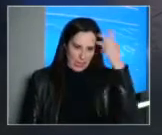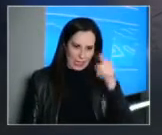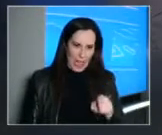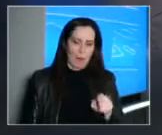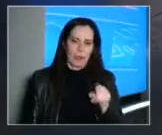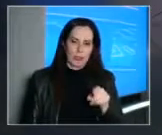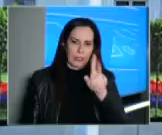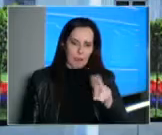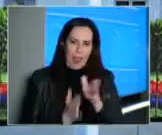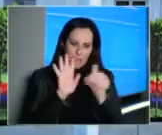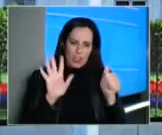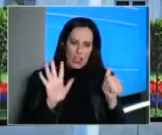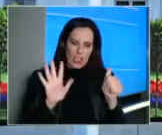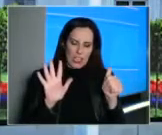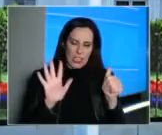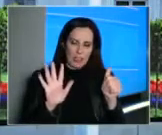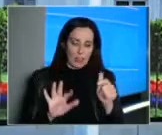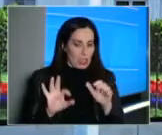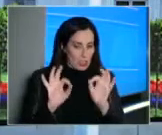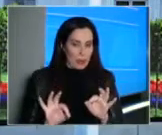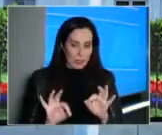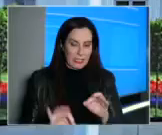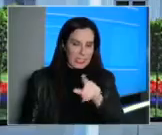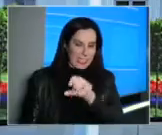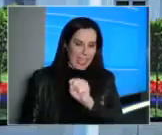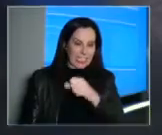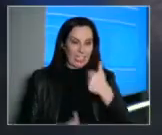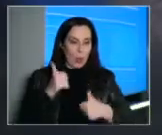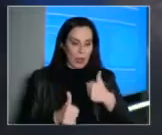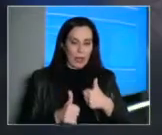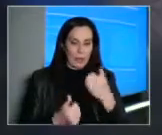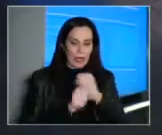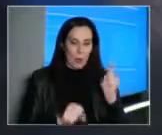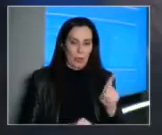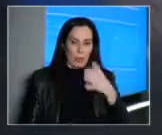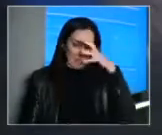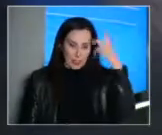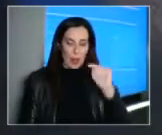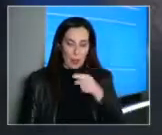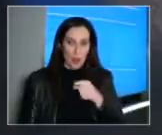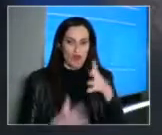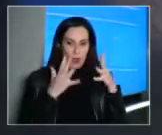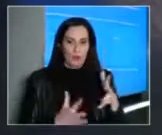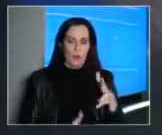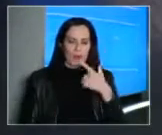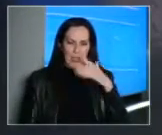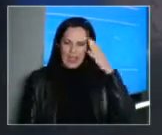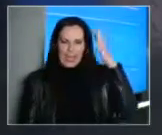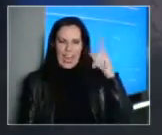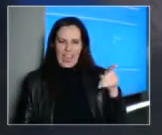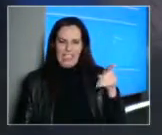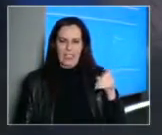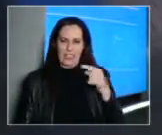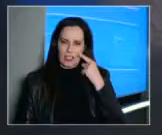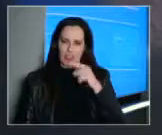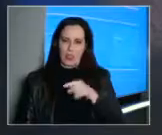זה מ-2016, כשבעצם סנדרס התמודד בפריימריז הדמוקרטיים, וטראמפ, למרות שהוא תוקף אותו, קרייזי ברני,